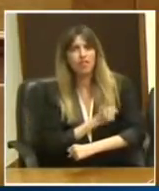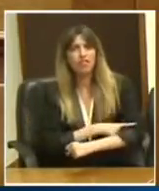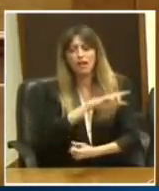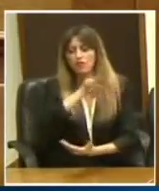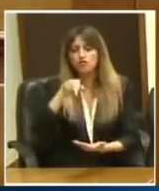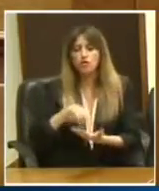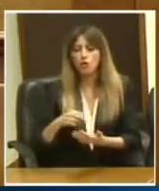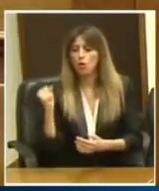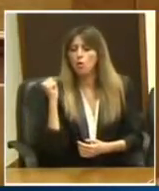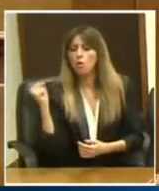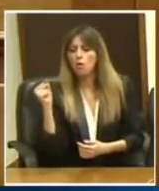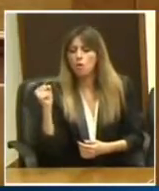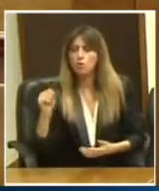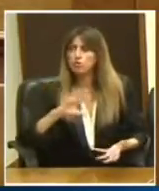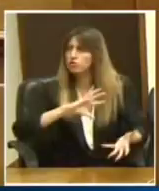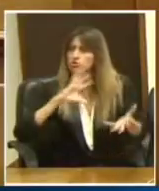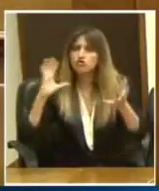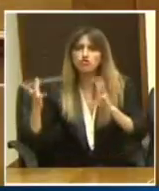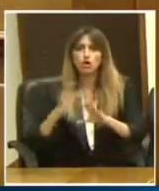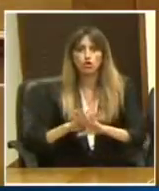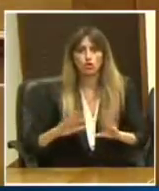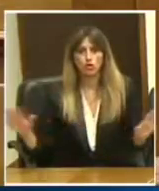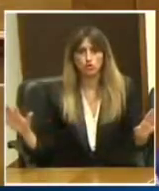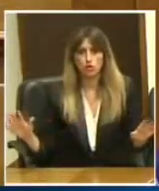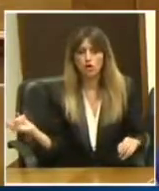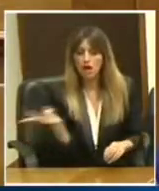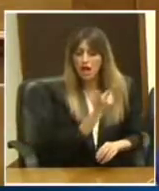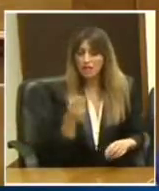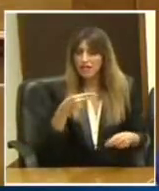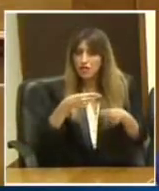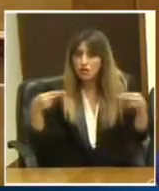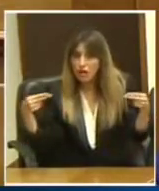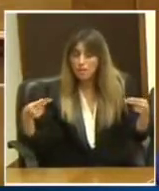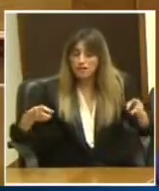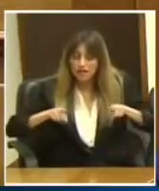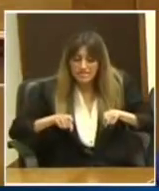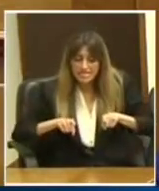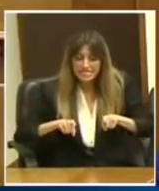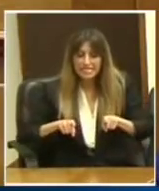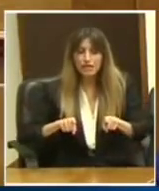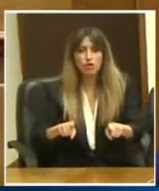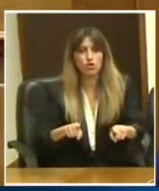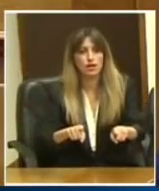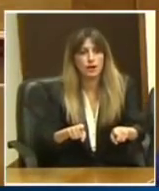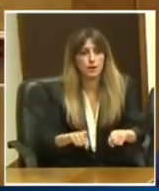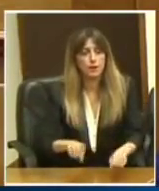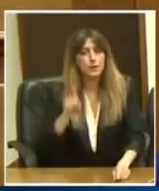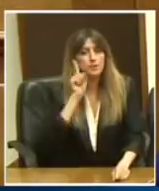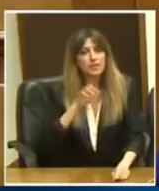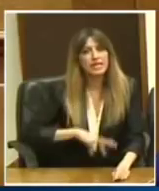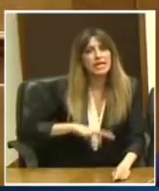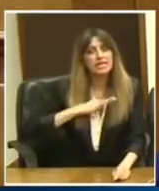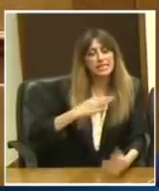Τι συμπεράσματα όμως, κυρίες και κύριοι συνάδελφοι, έβγαλε η αξιωματική αντιπολίτευση από αυτή την πύκνωση του χρόνου?